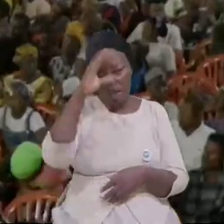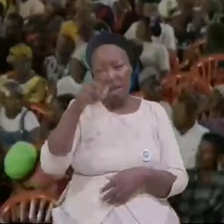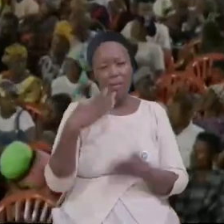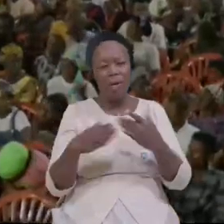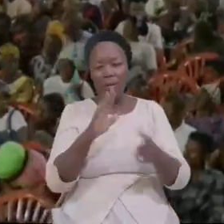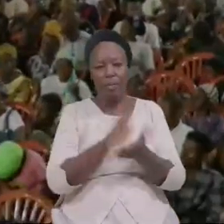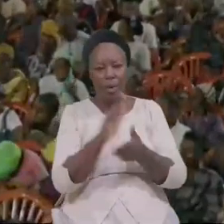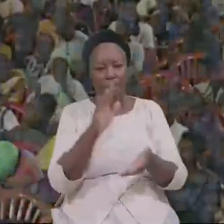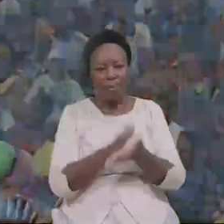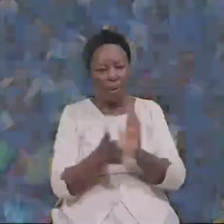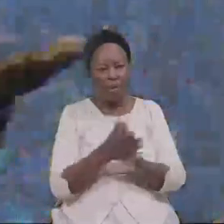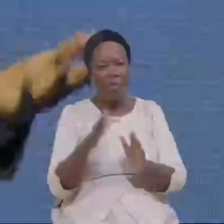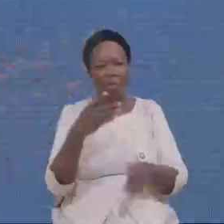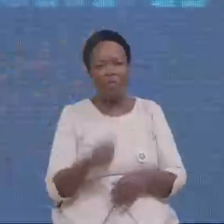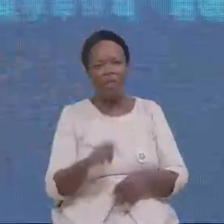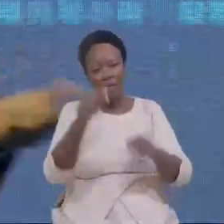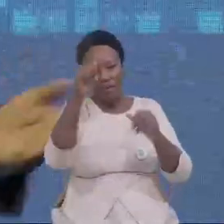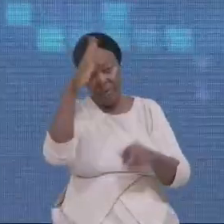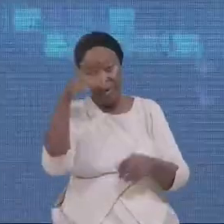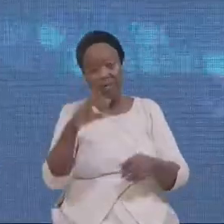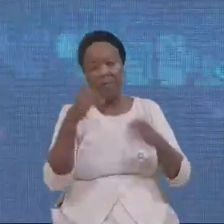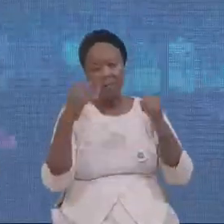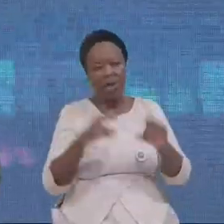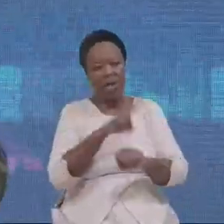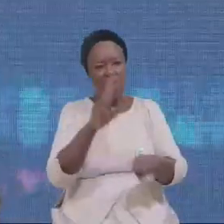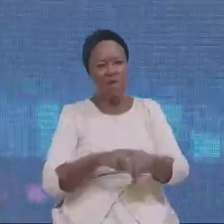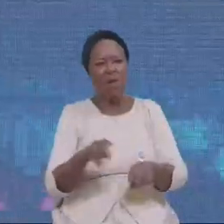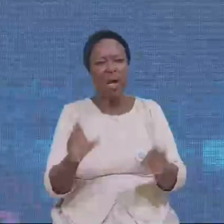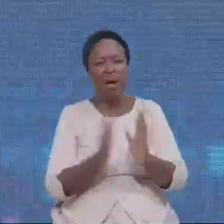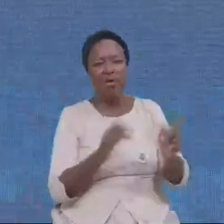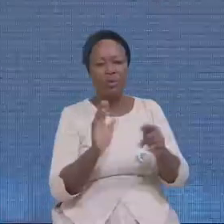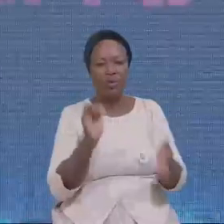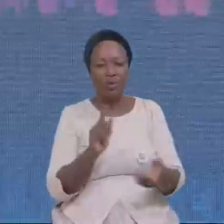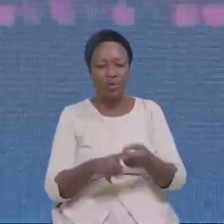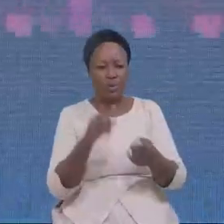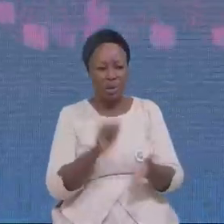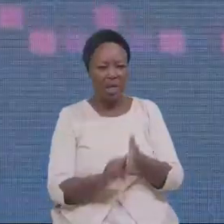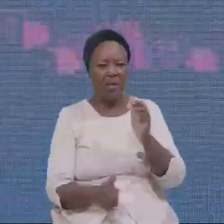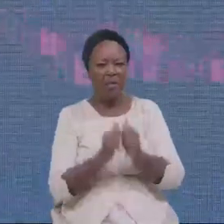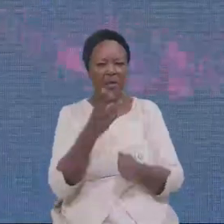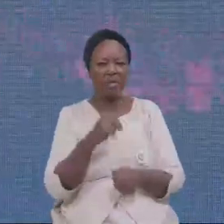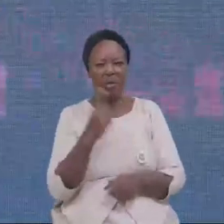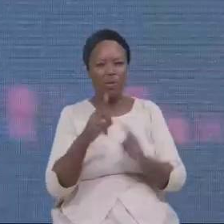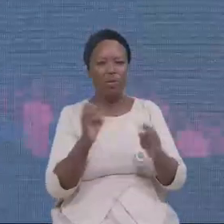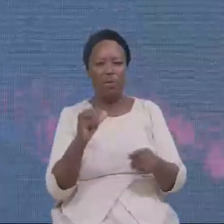Pour qu'il devienne père de plusieurs nations, selon ce qui lui avait été dit, telle sera ta